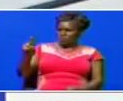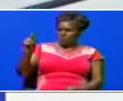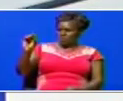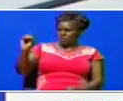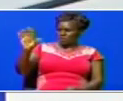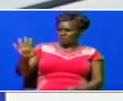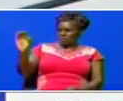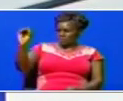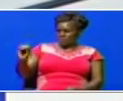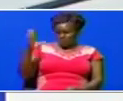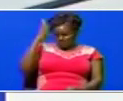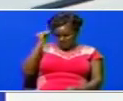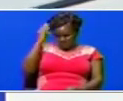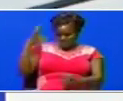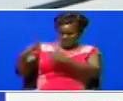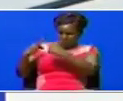0.05%. Mohamed Dida, 88,